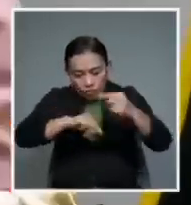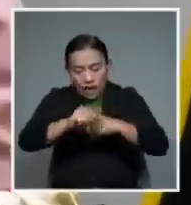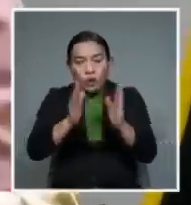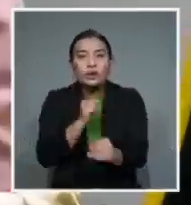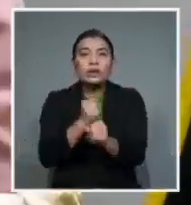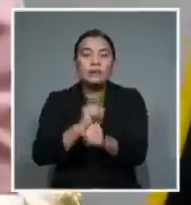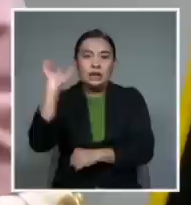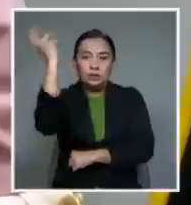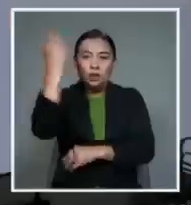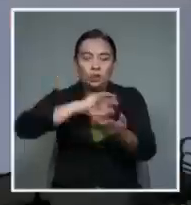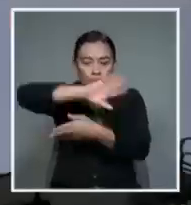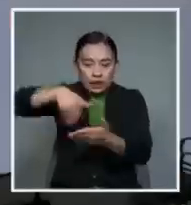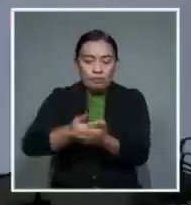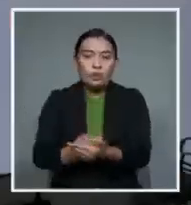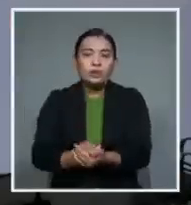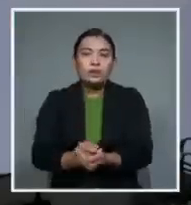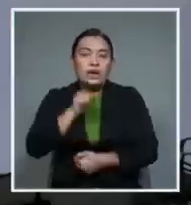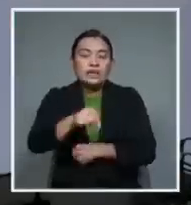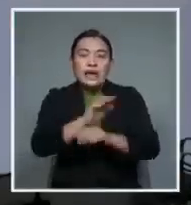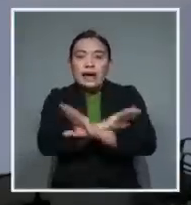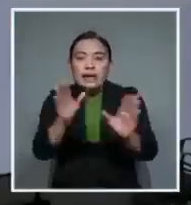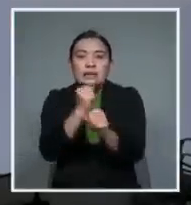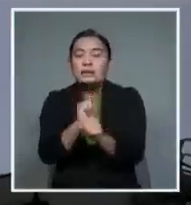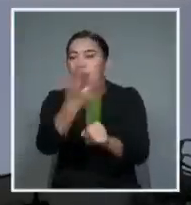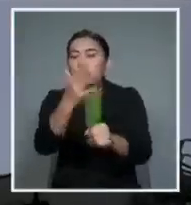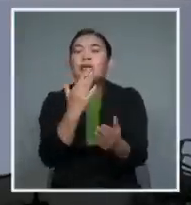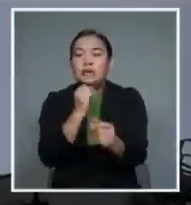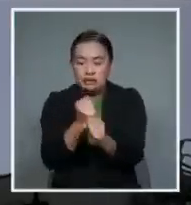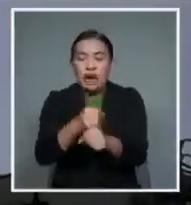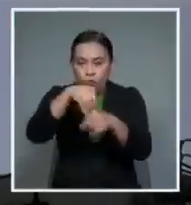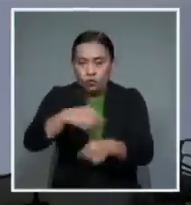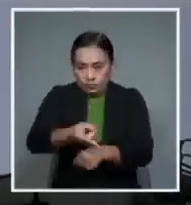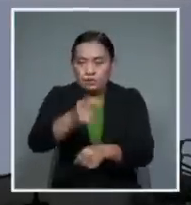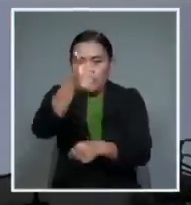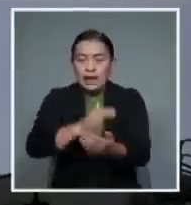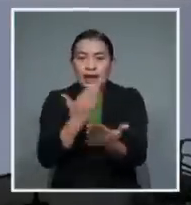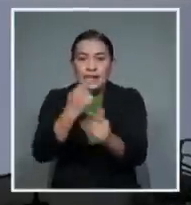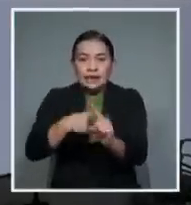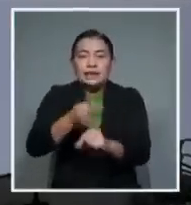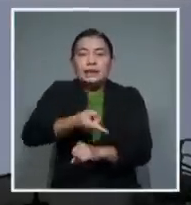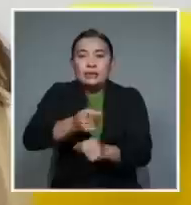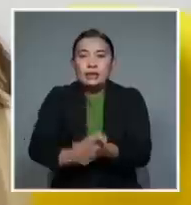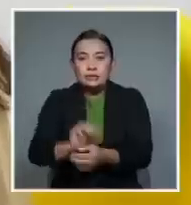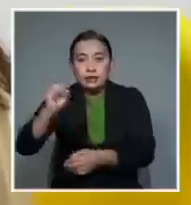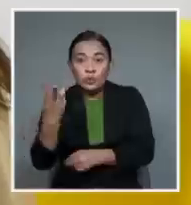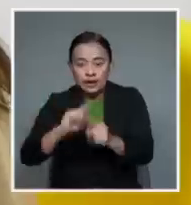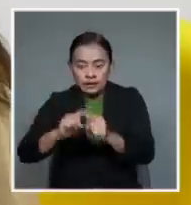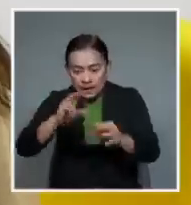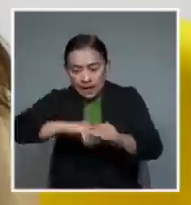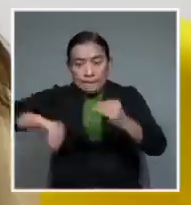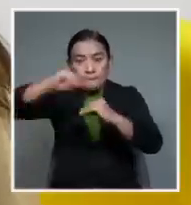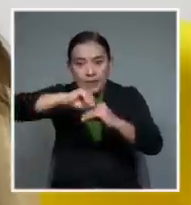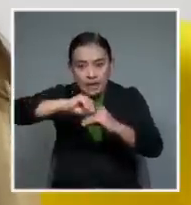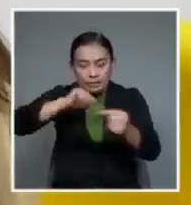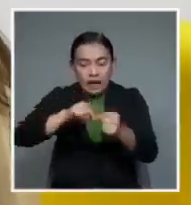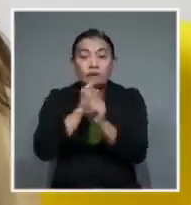โดยไม่ปลดคนออกและยังคงให้เงินเดือนเท่าเดิมพร้อมเพิ่มสวัสดิการในการดูแลพนักงานให้ห่างไกลโรคเช่นการทำ